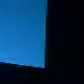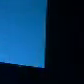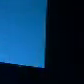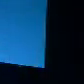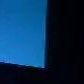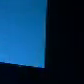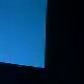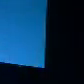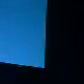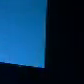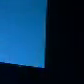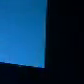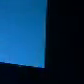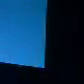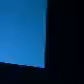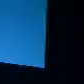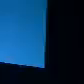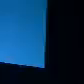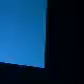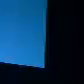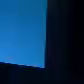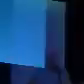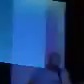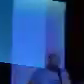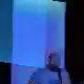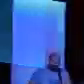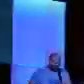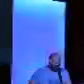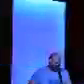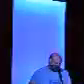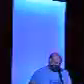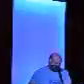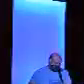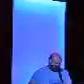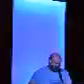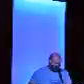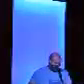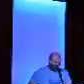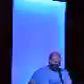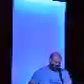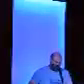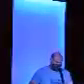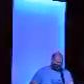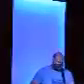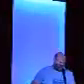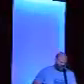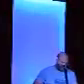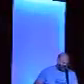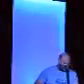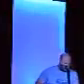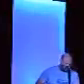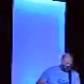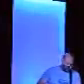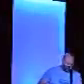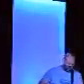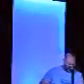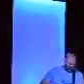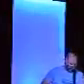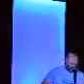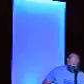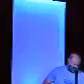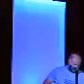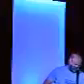nobody trying to tell everybody all about a somebody that saved